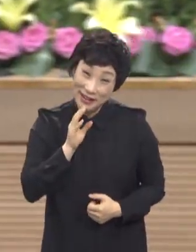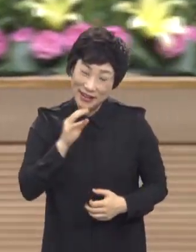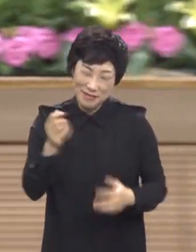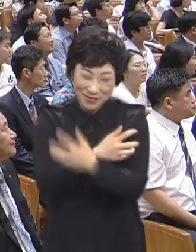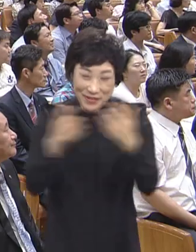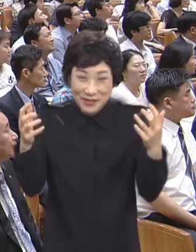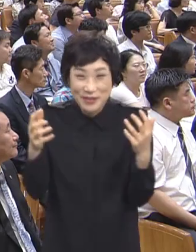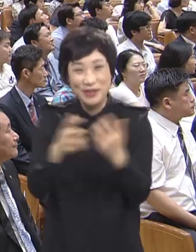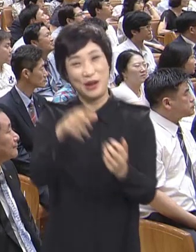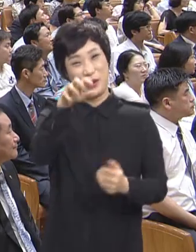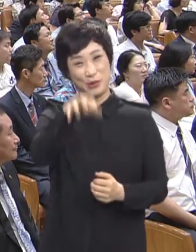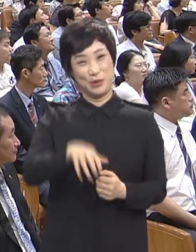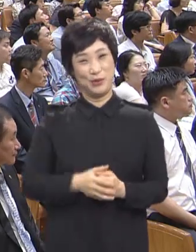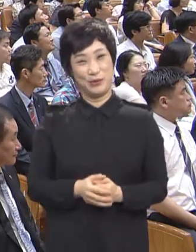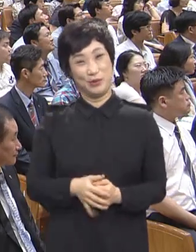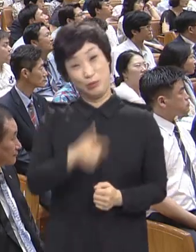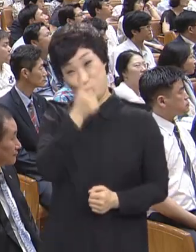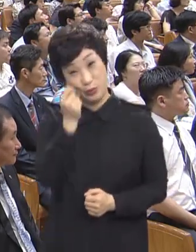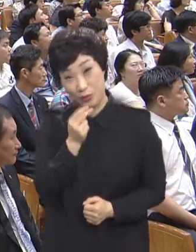풍요로운 동산.